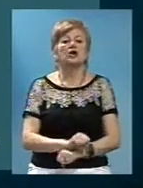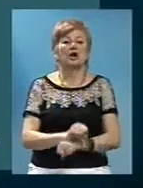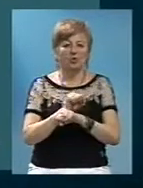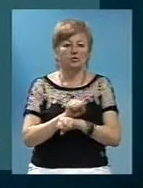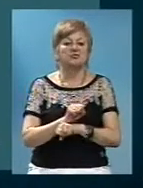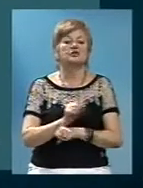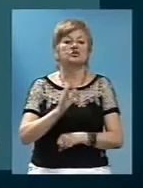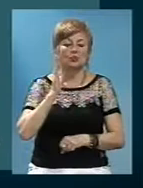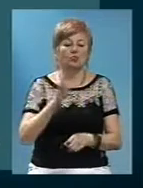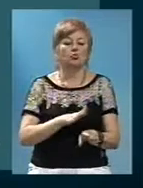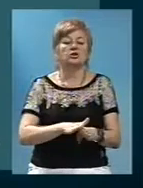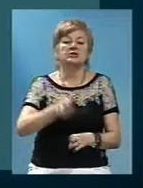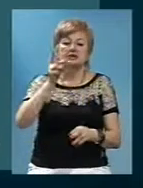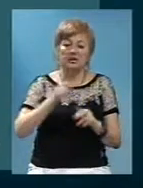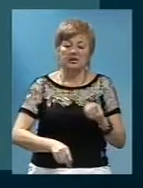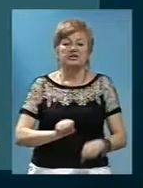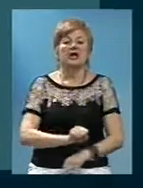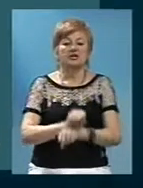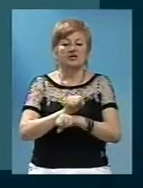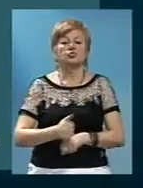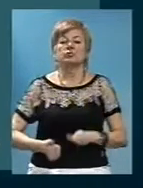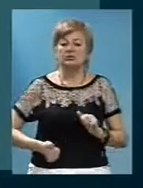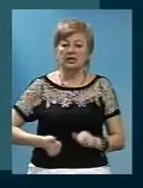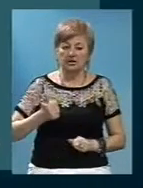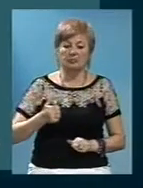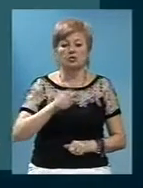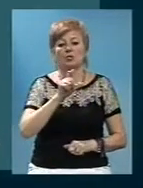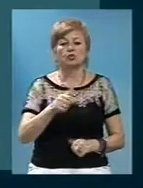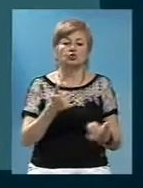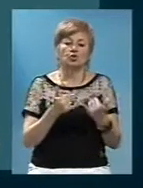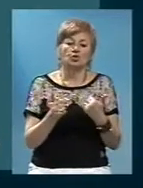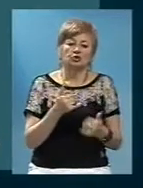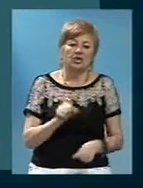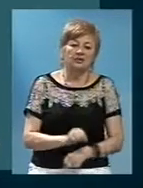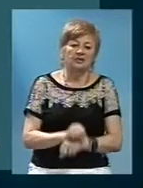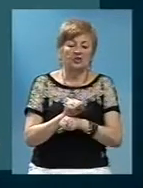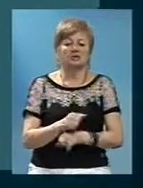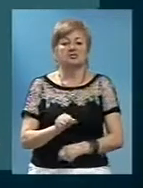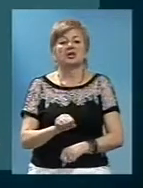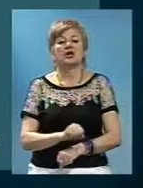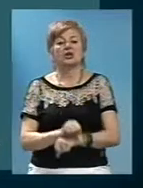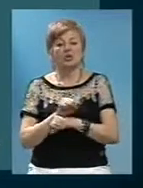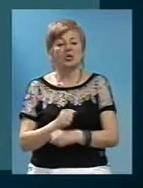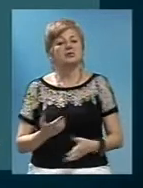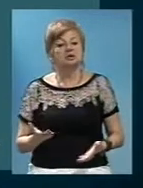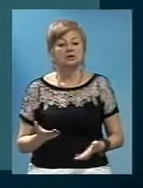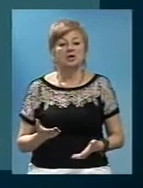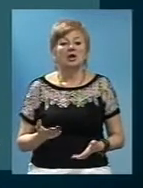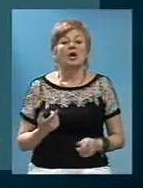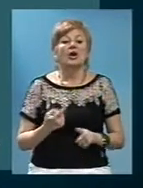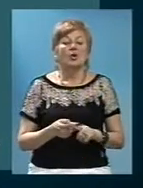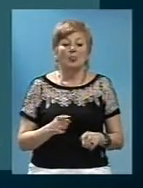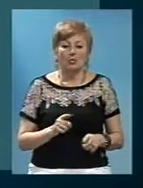завершена. І революція гідності, і Євромайдан, і помаранчева революція, і революція на граниті. Тому що це